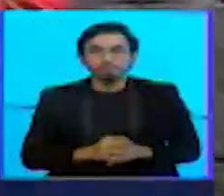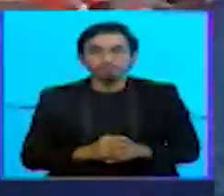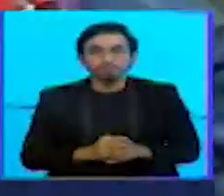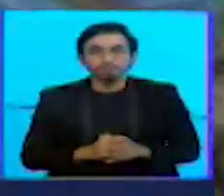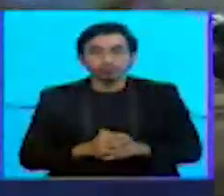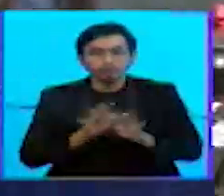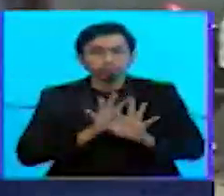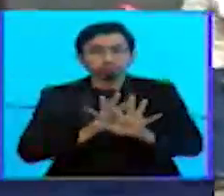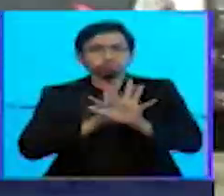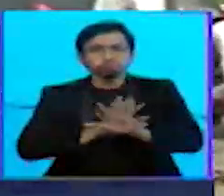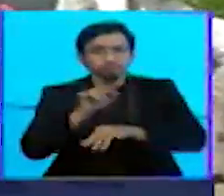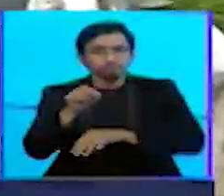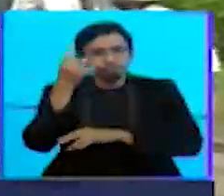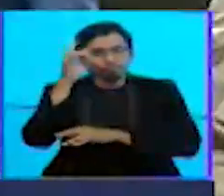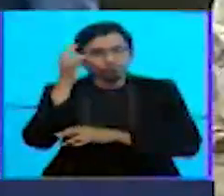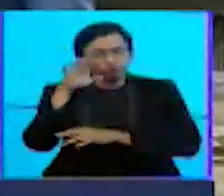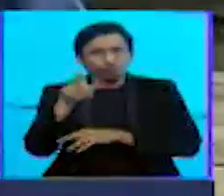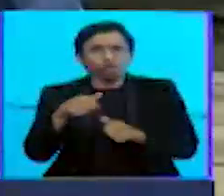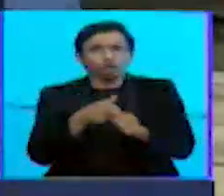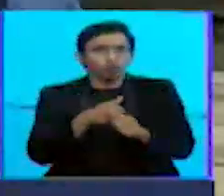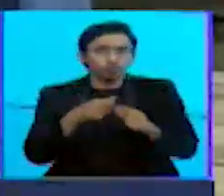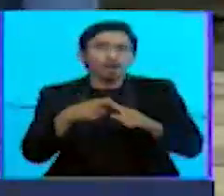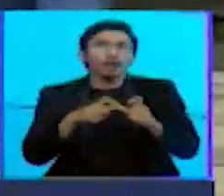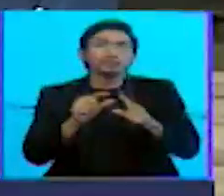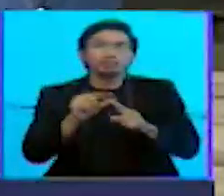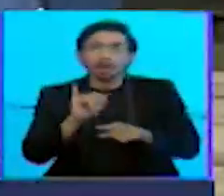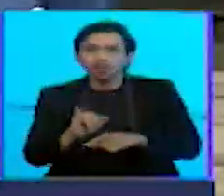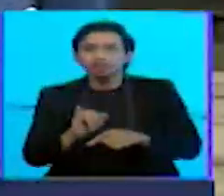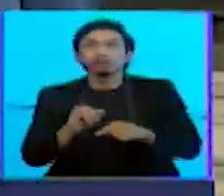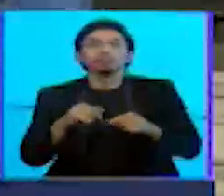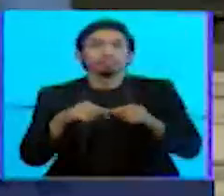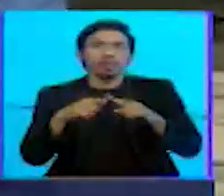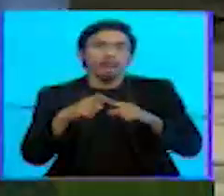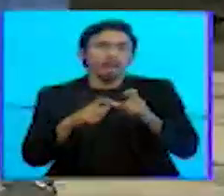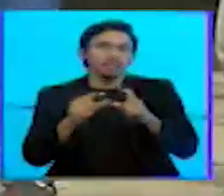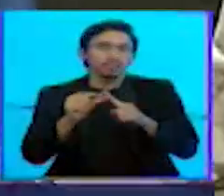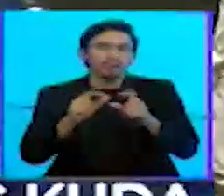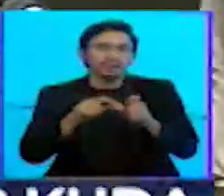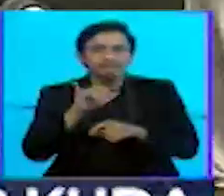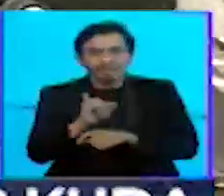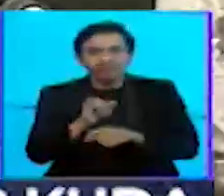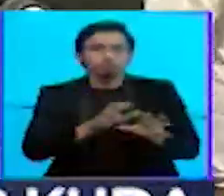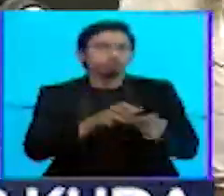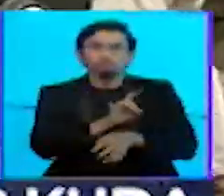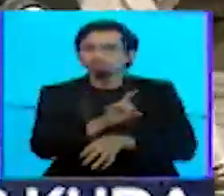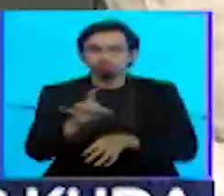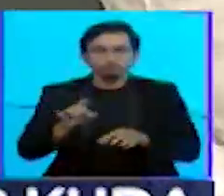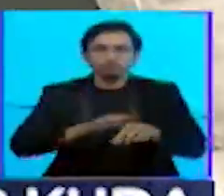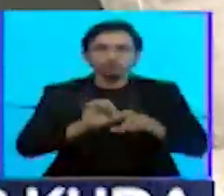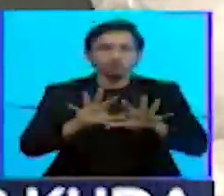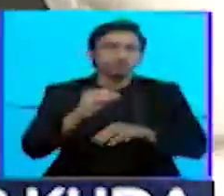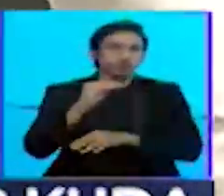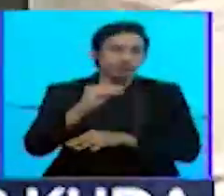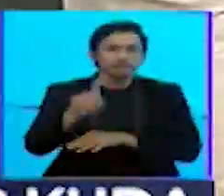Unjuk rasa buruh diikuti KSPI, DAM, KSPSI, serta elemen lain mulai pukul 10 pagi hingga